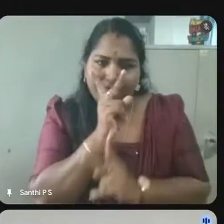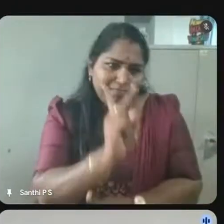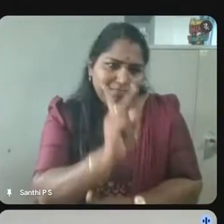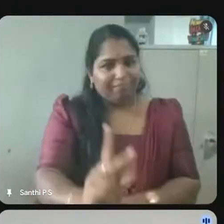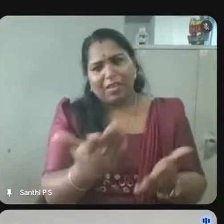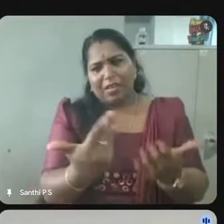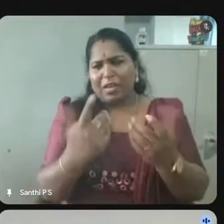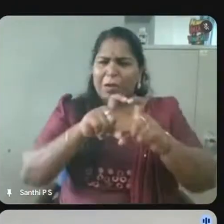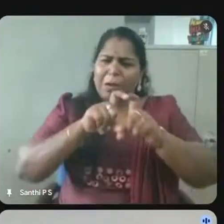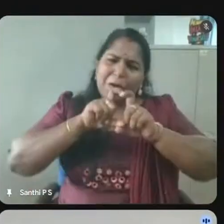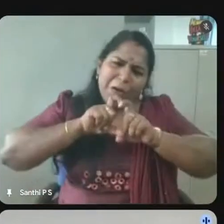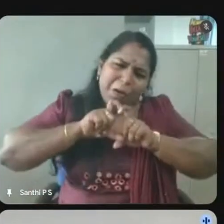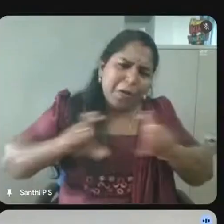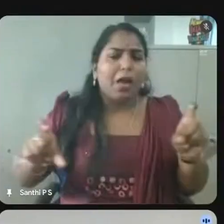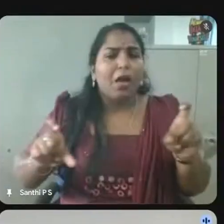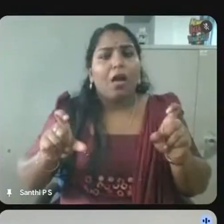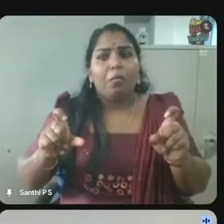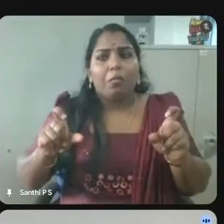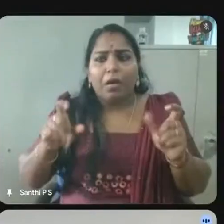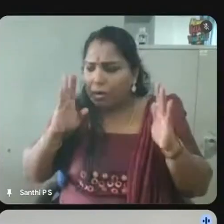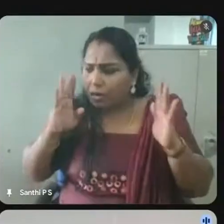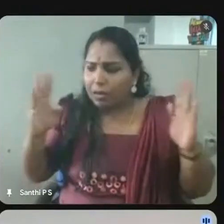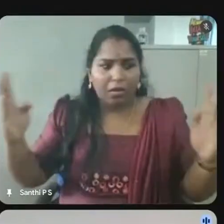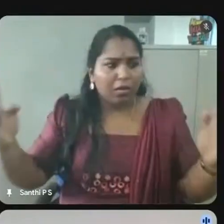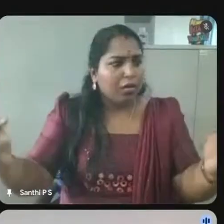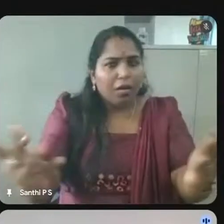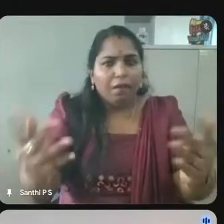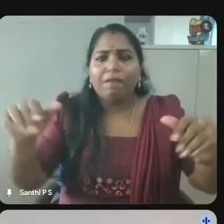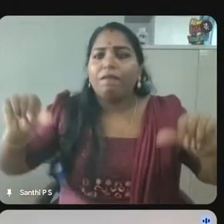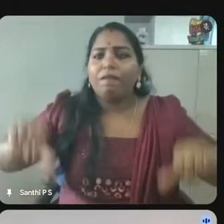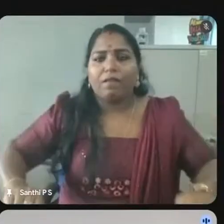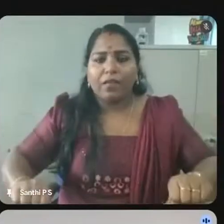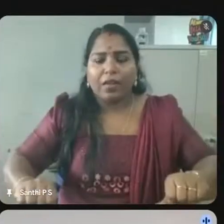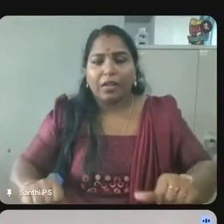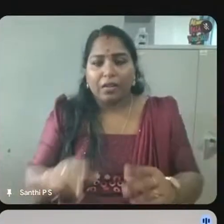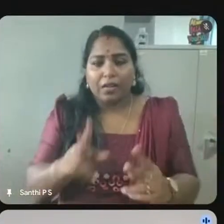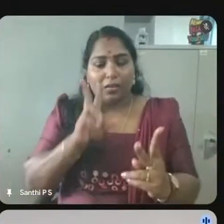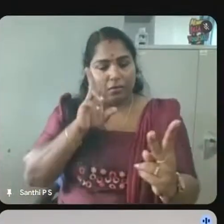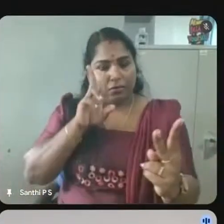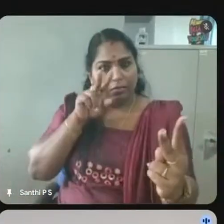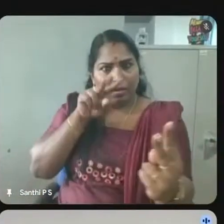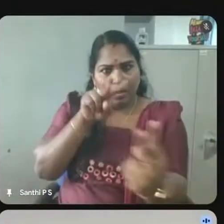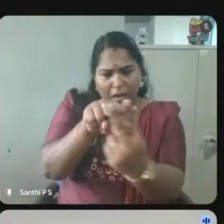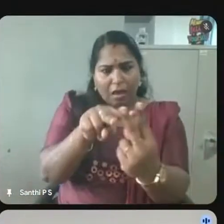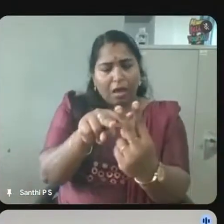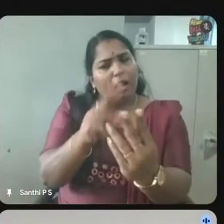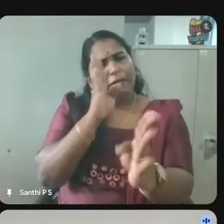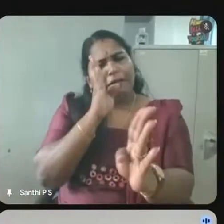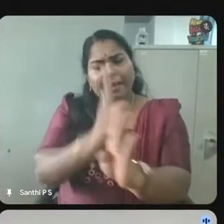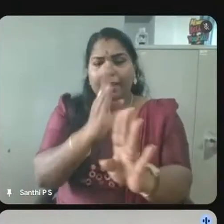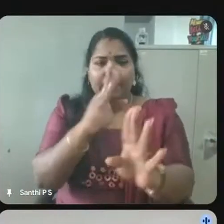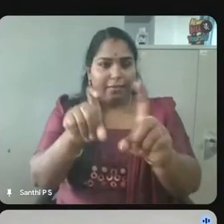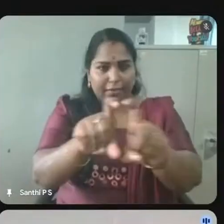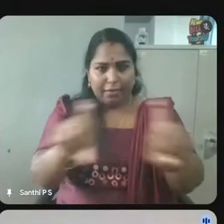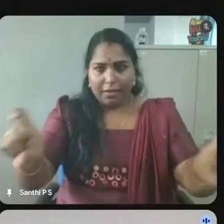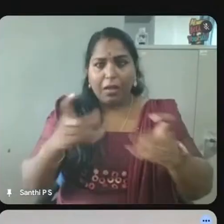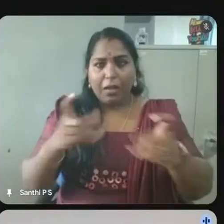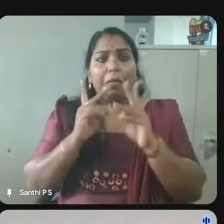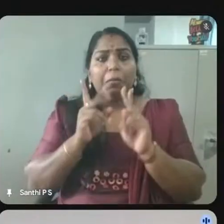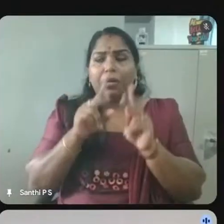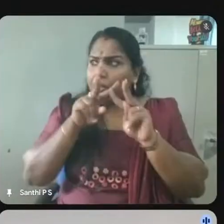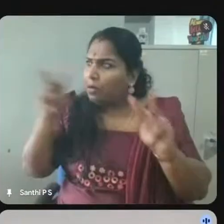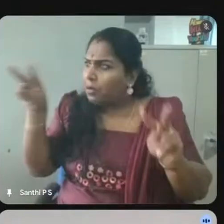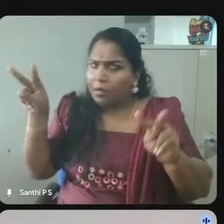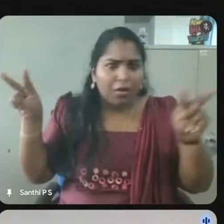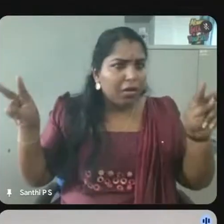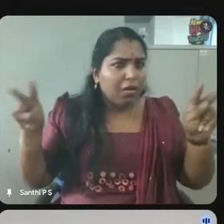ചുറ്റുമുള്ള ഒരു കാര്യവും അവർക്ക് കാണാൻ പറ്റാത്തൊരവസ്ഥ. നമ്മൾ നേരെ നോക്കുമ്പോൾ നമ്മുടെ ചുറ്റും പരിസര കാഴ്ച ആണ് നമ്മൾ വിഷ്വൽ ഫീൽഡ് എന്ന് പറയുന്നത്.